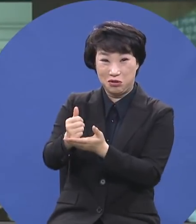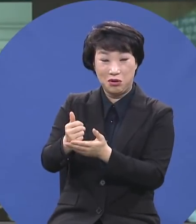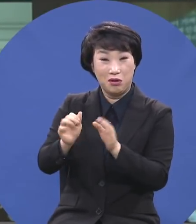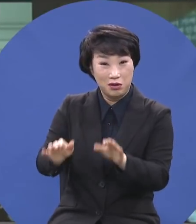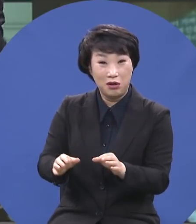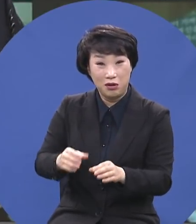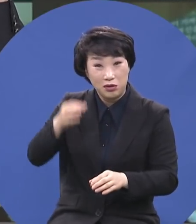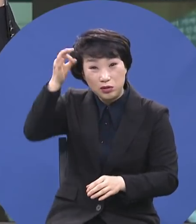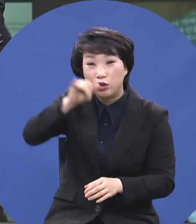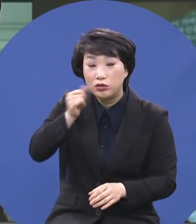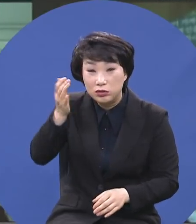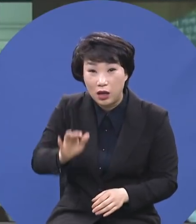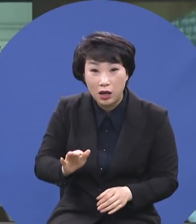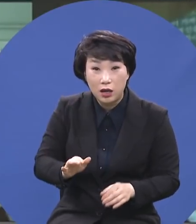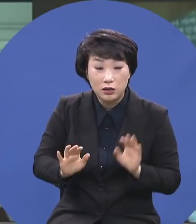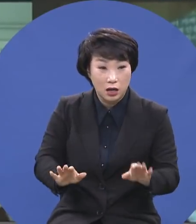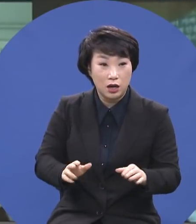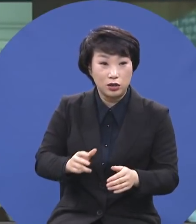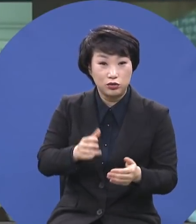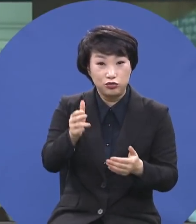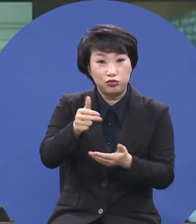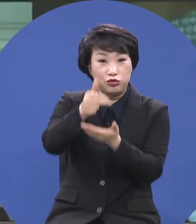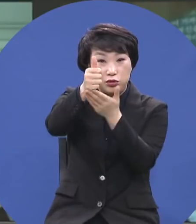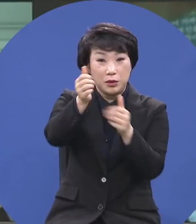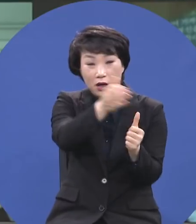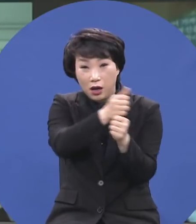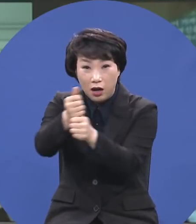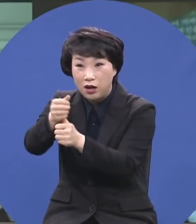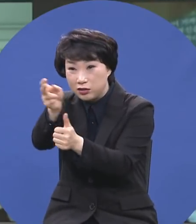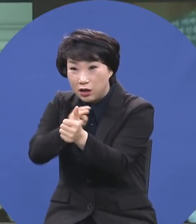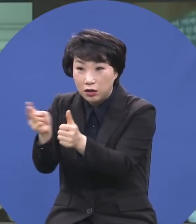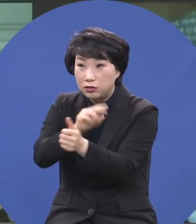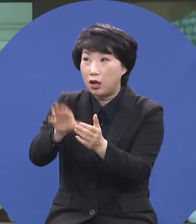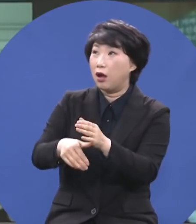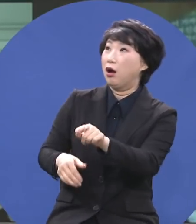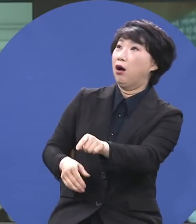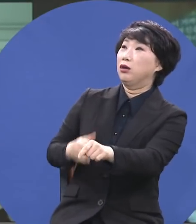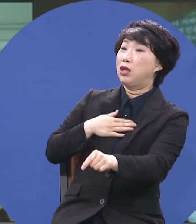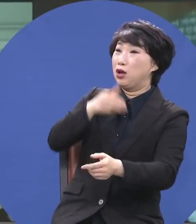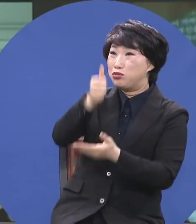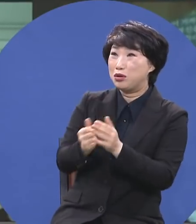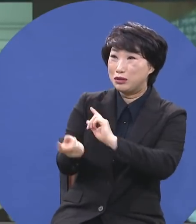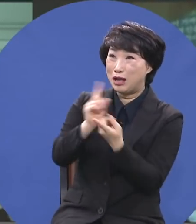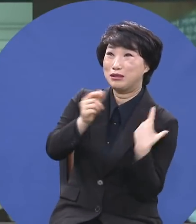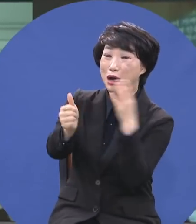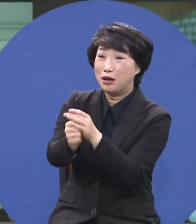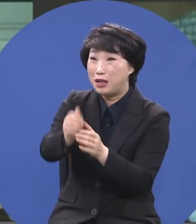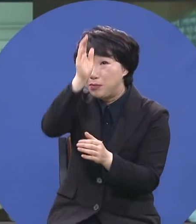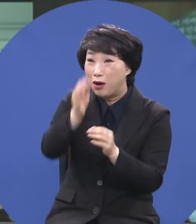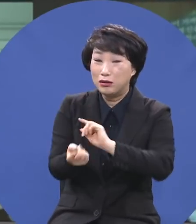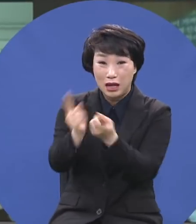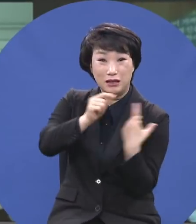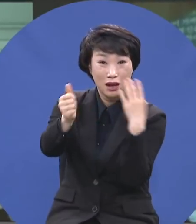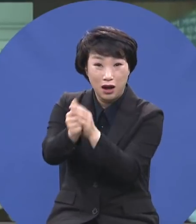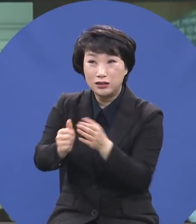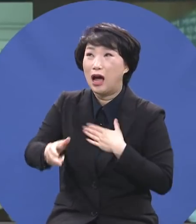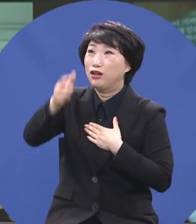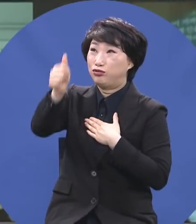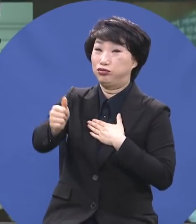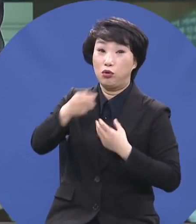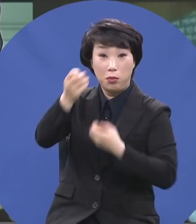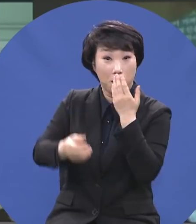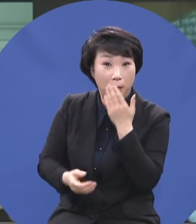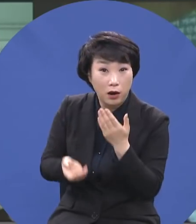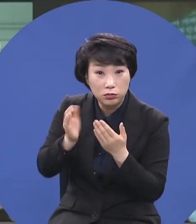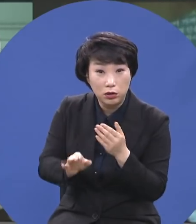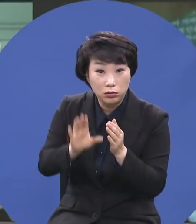시인할 때, 주님이 채찍에 맞을 때, 내 죄 때문에 맞는 거야, 내 질병 때문에 맞는 거야, 나의 주요